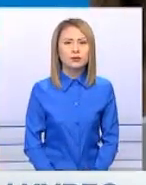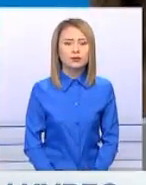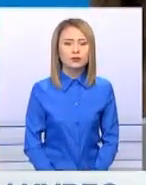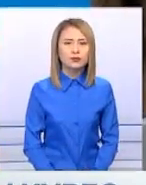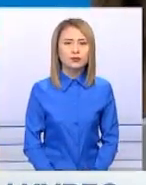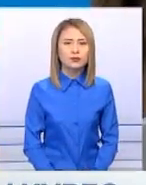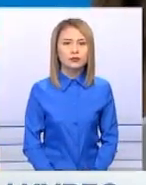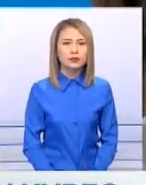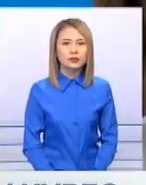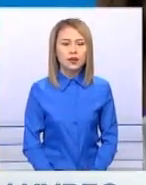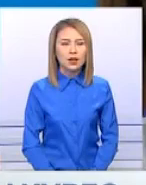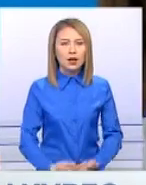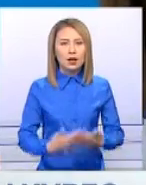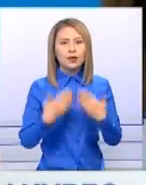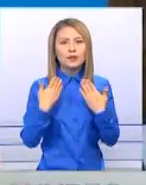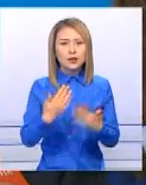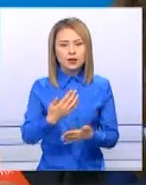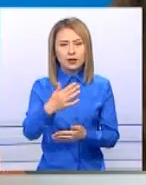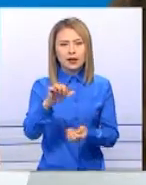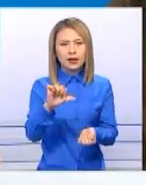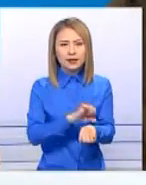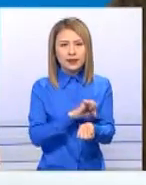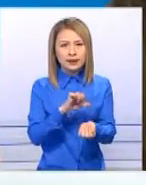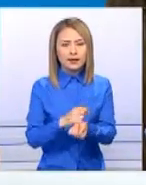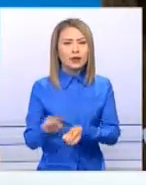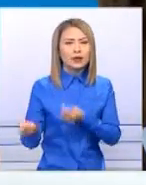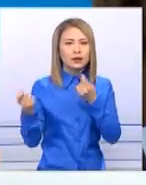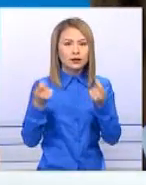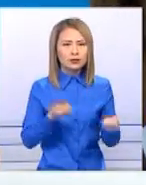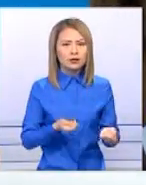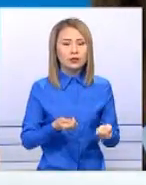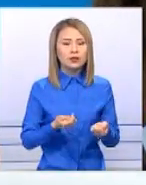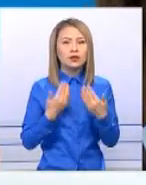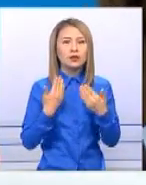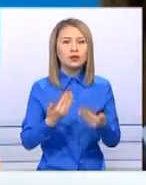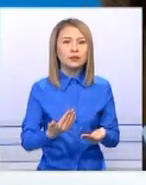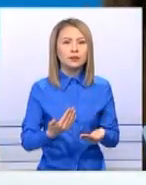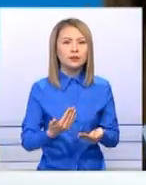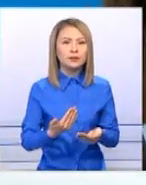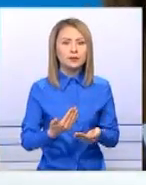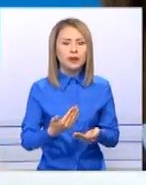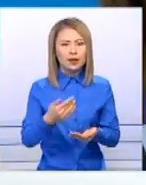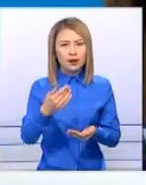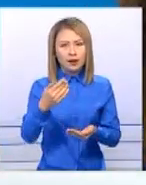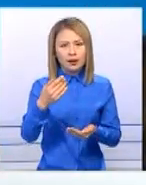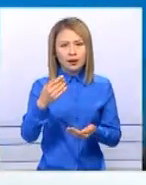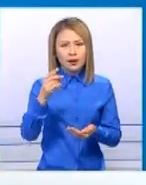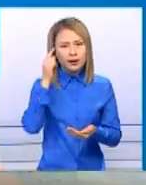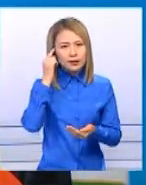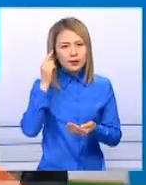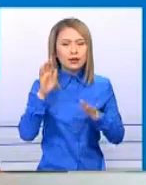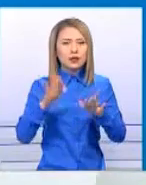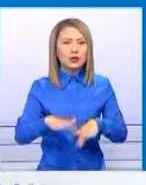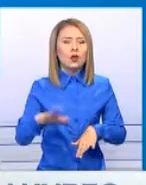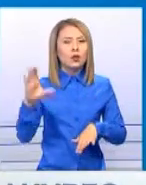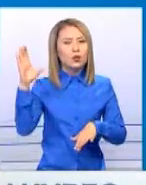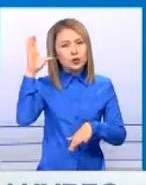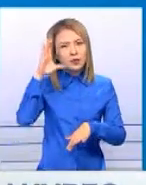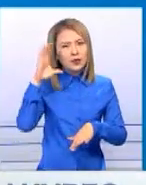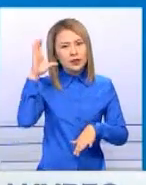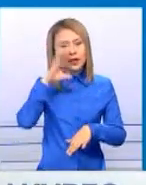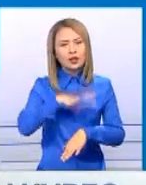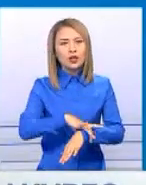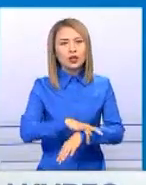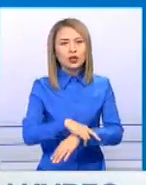Бізге есірткі мынау героин Афганистаннан келеді, ол мынау Қырғызстан арқылы, Өзбекистан, Таджикистан